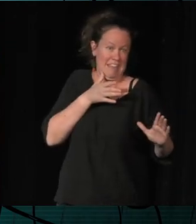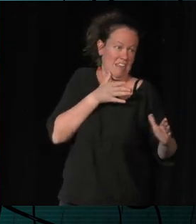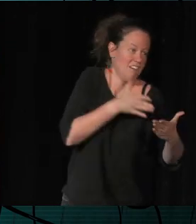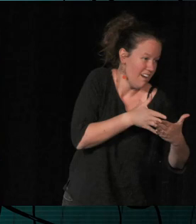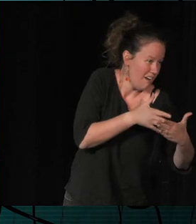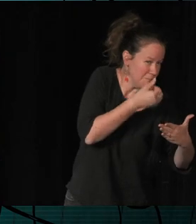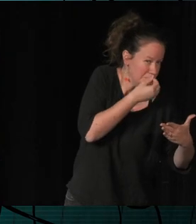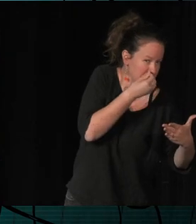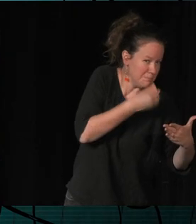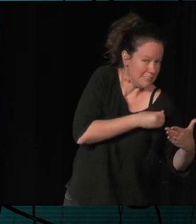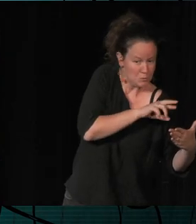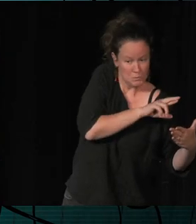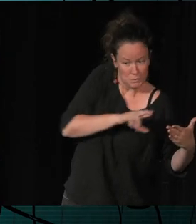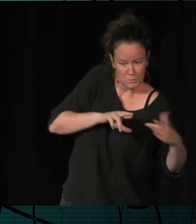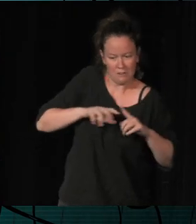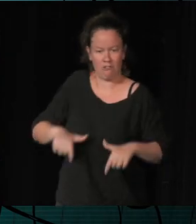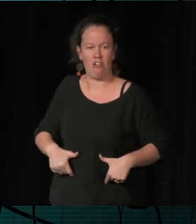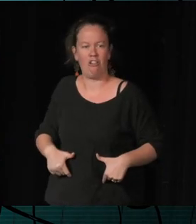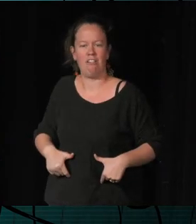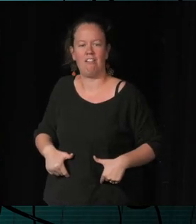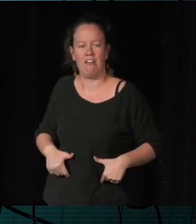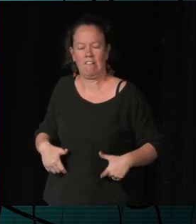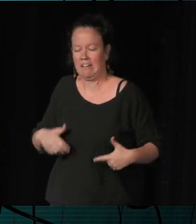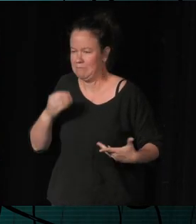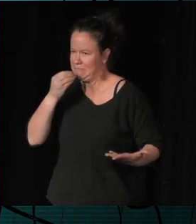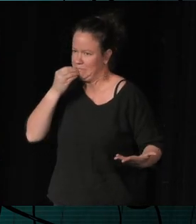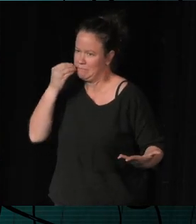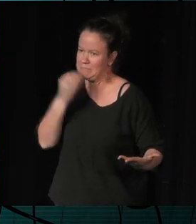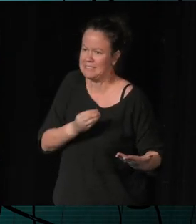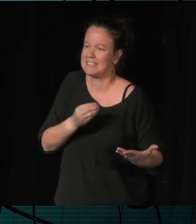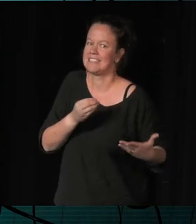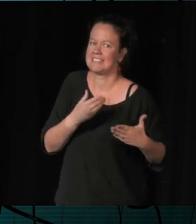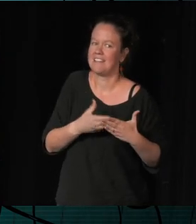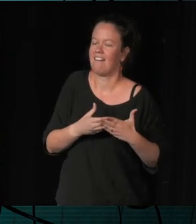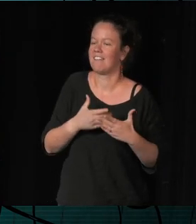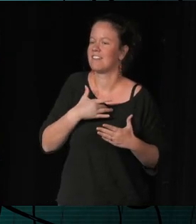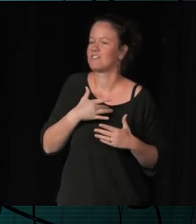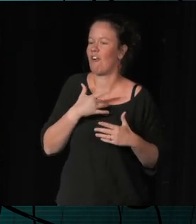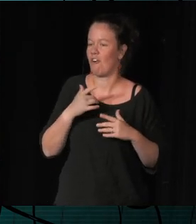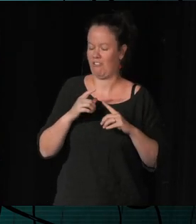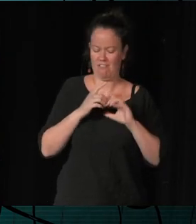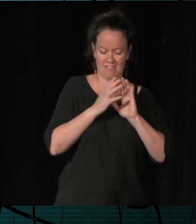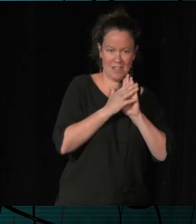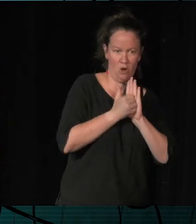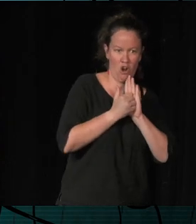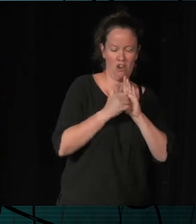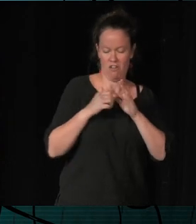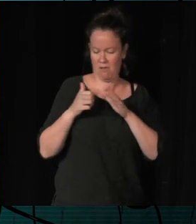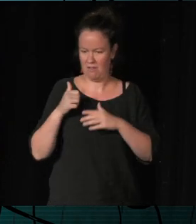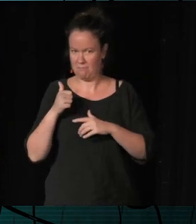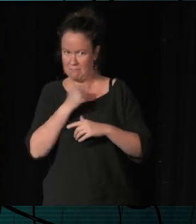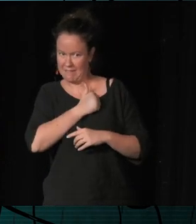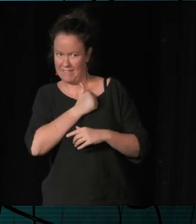à l'école. Et c'est vrai que ça rentre aussi en cohésion avec... cette confrontation aussi, sphère publique, sphère privée, parce qu'on apprend